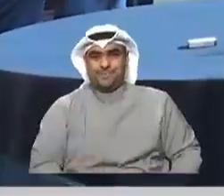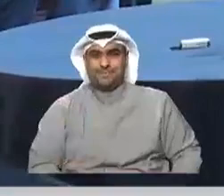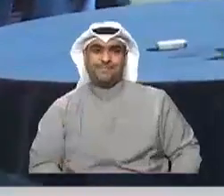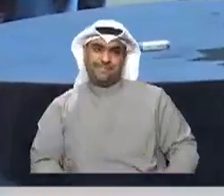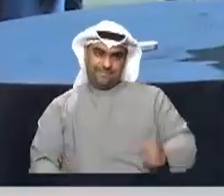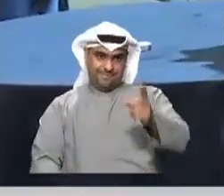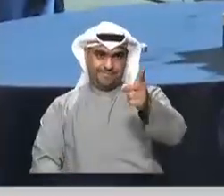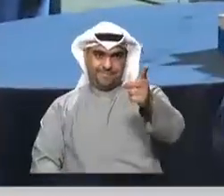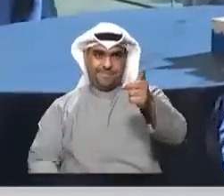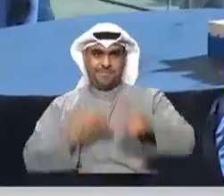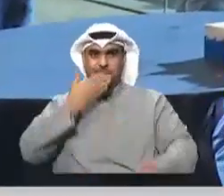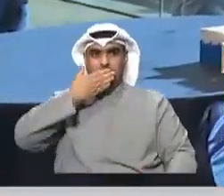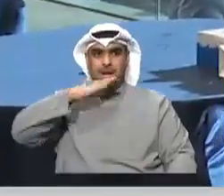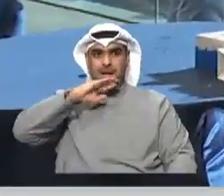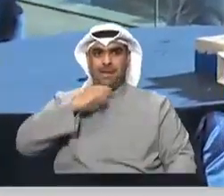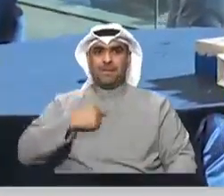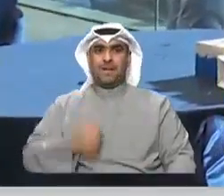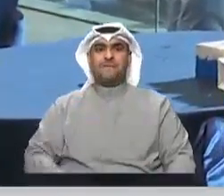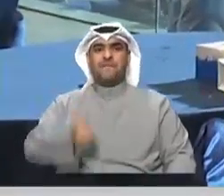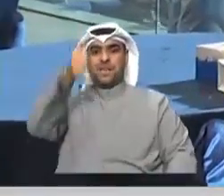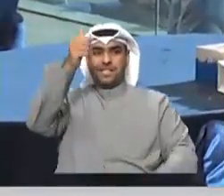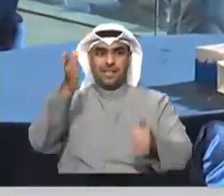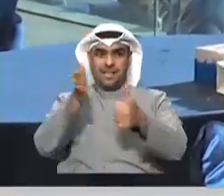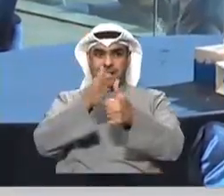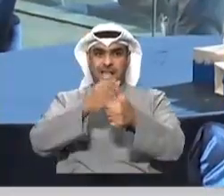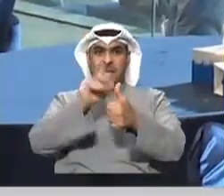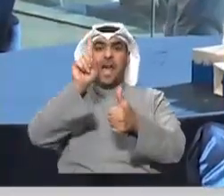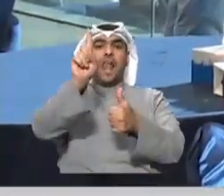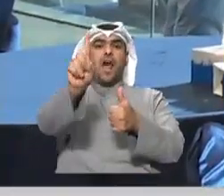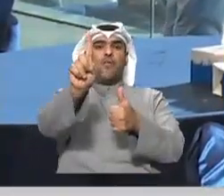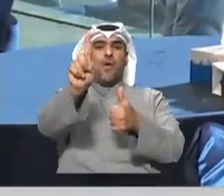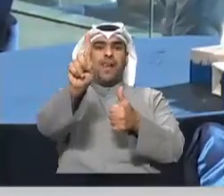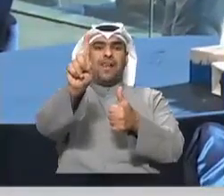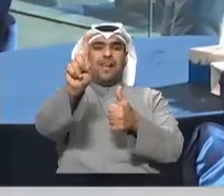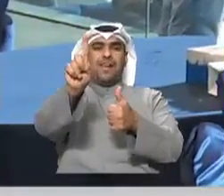حصلنا على اعلى سكور بالبطوله فئه الافحل